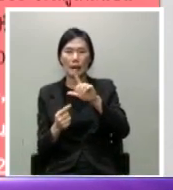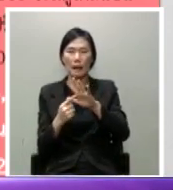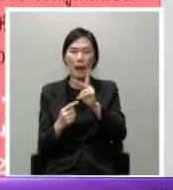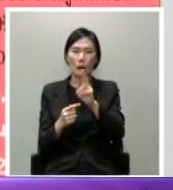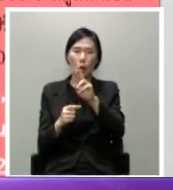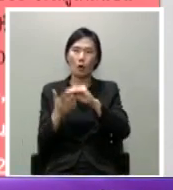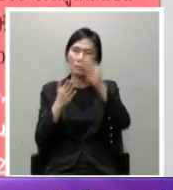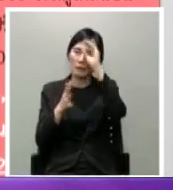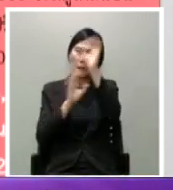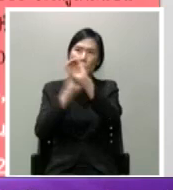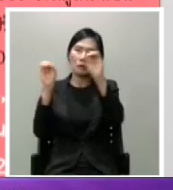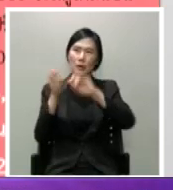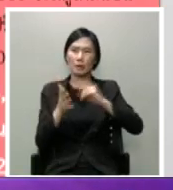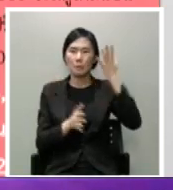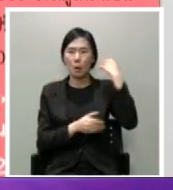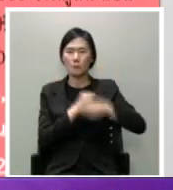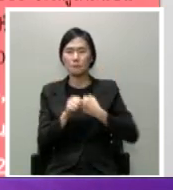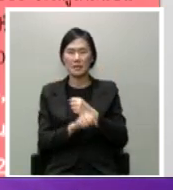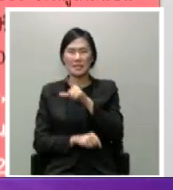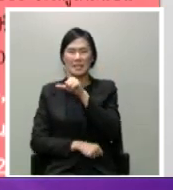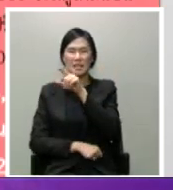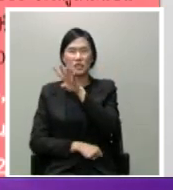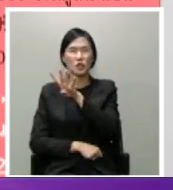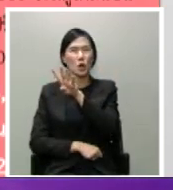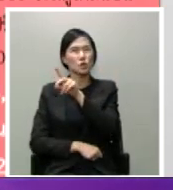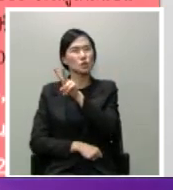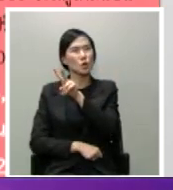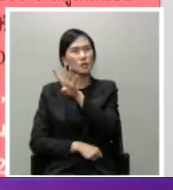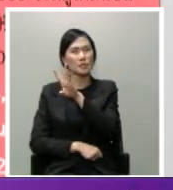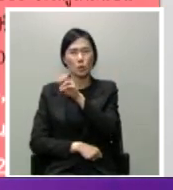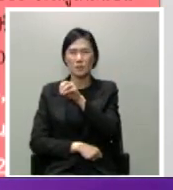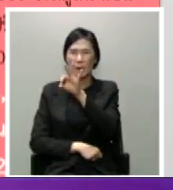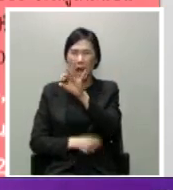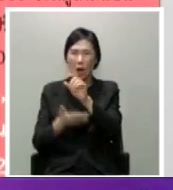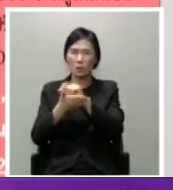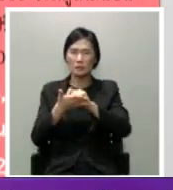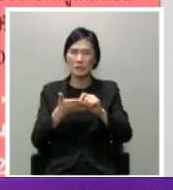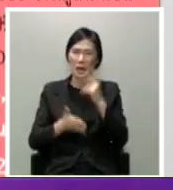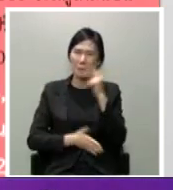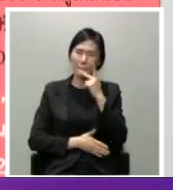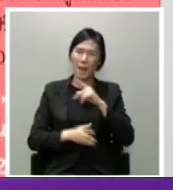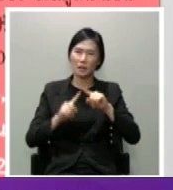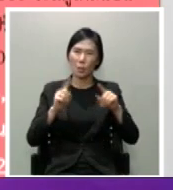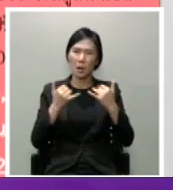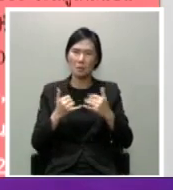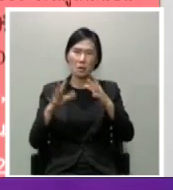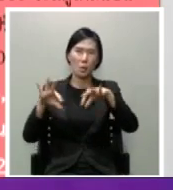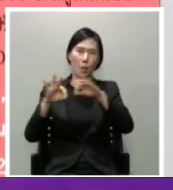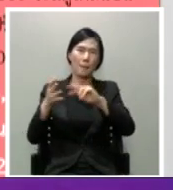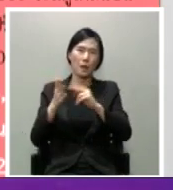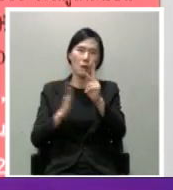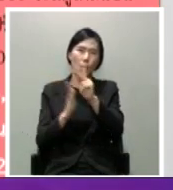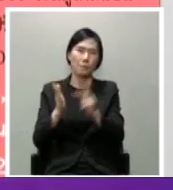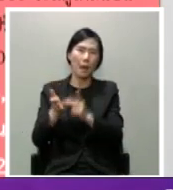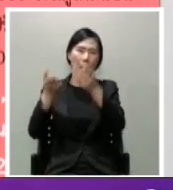า27ออกมาตั้งแต่ปีมาโวตั้งแต่2469เขียนประหลาดจริงๆแต่นั่นแหละครับเป็นสไตล์กฎหมาย